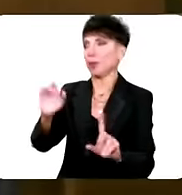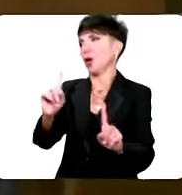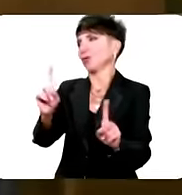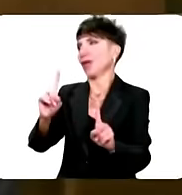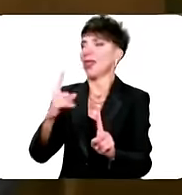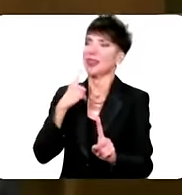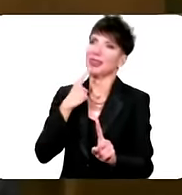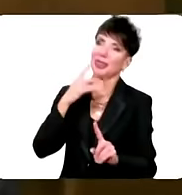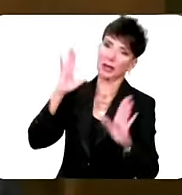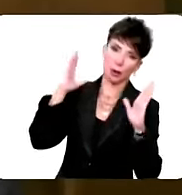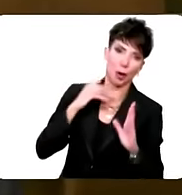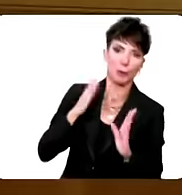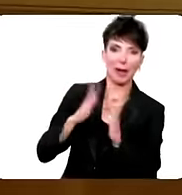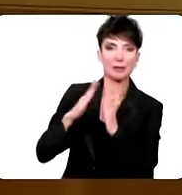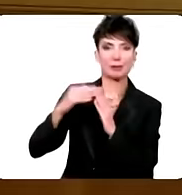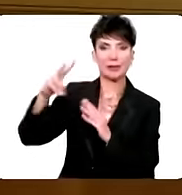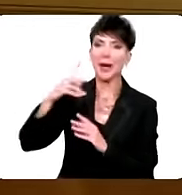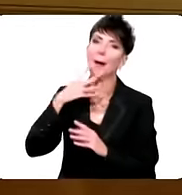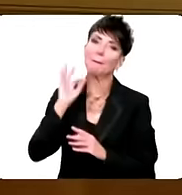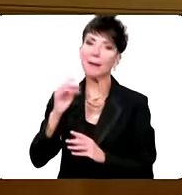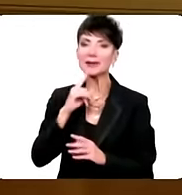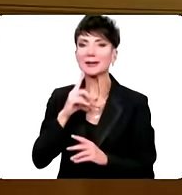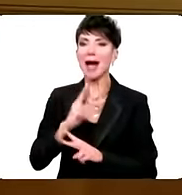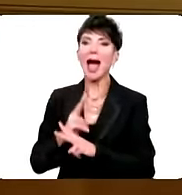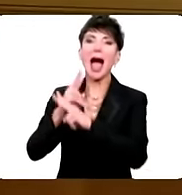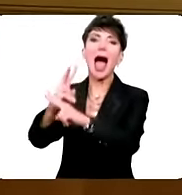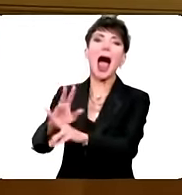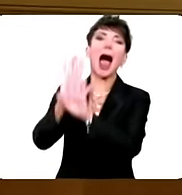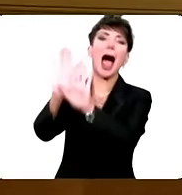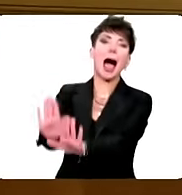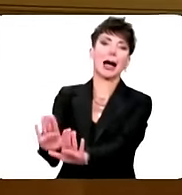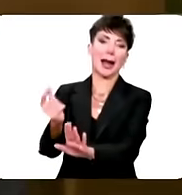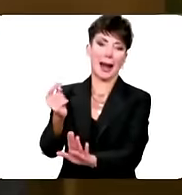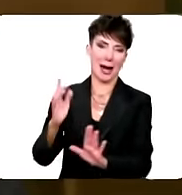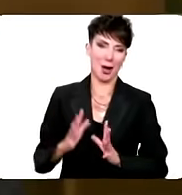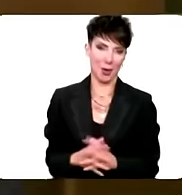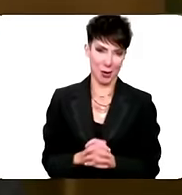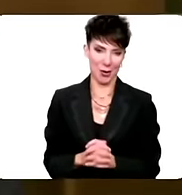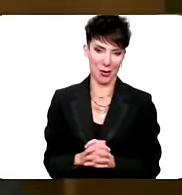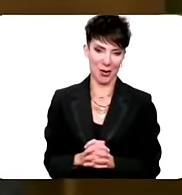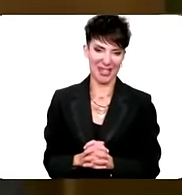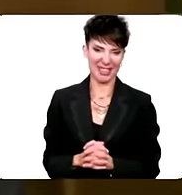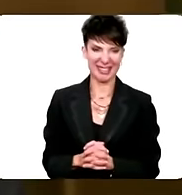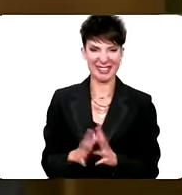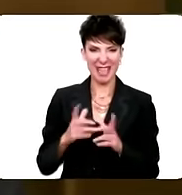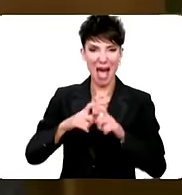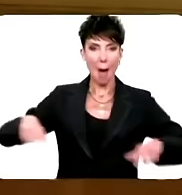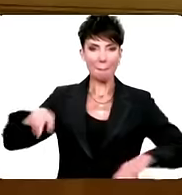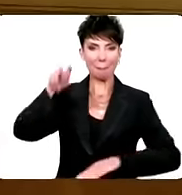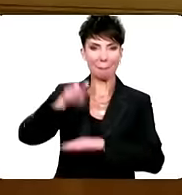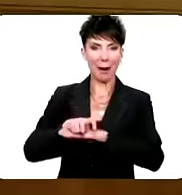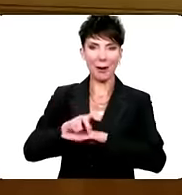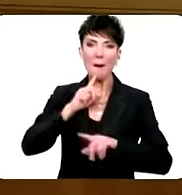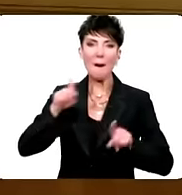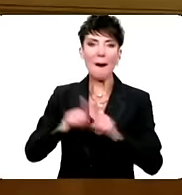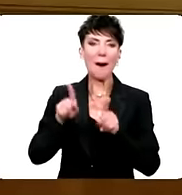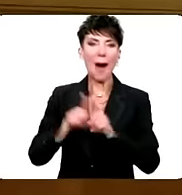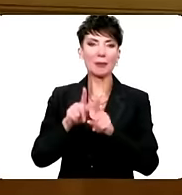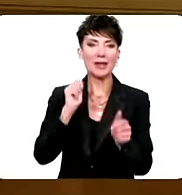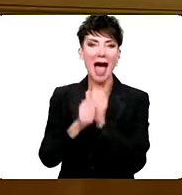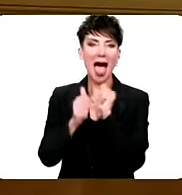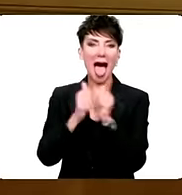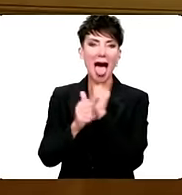να. Να κάτσει στον πάγκο, έχετε πει. Ναι. Ας μην χρησιμοποιήσουμε. Κακή λέξη κιόλας. Άλλο έτσι. Να ξεκουραστεί λίγο.